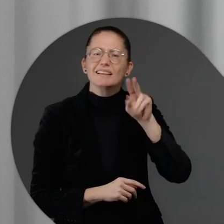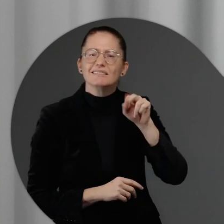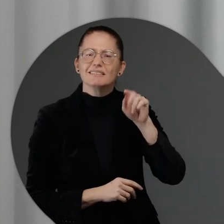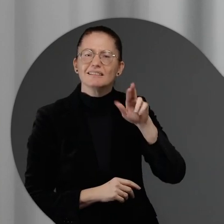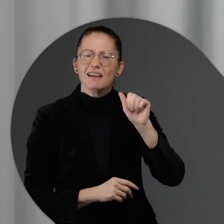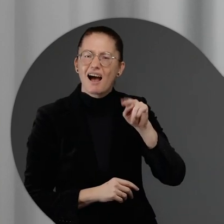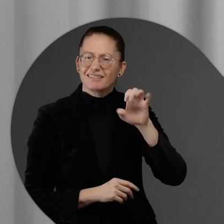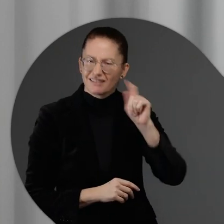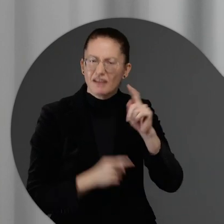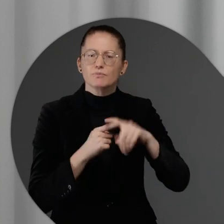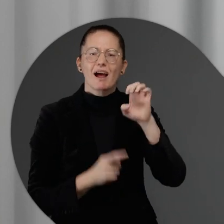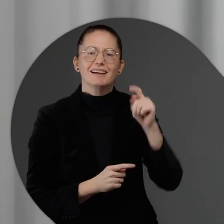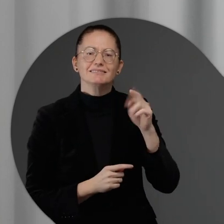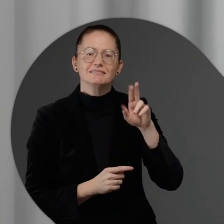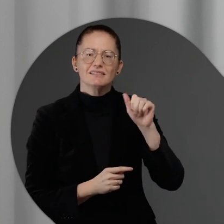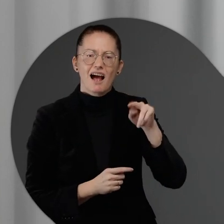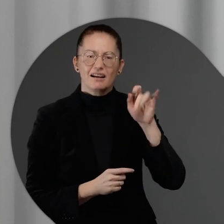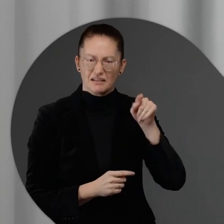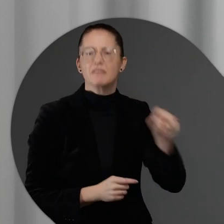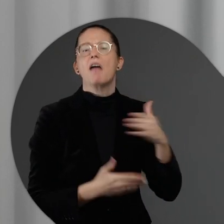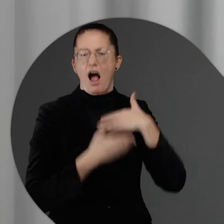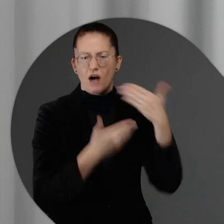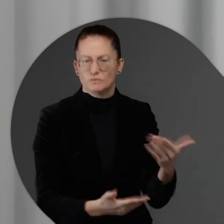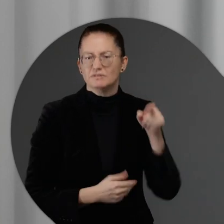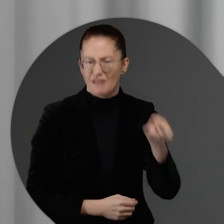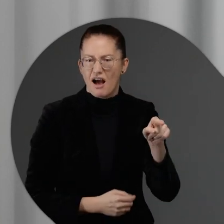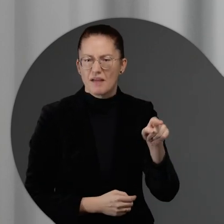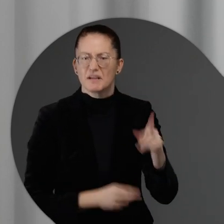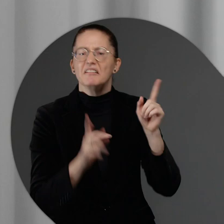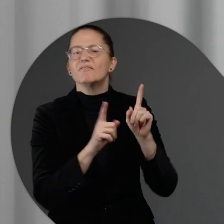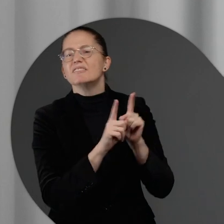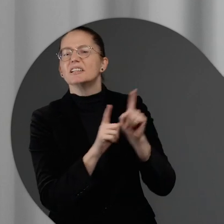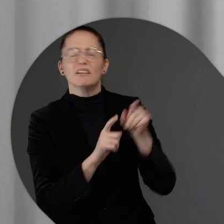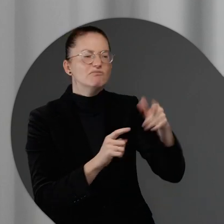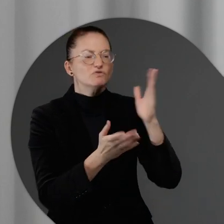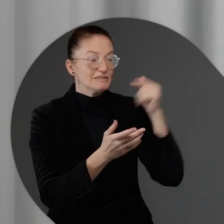ausgenommen, wenn sie nach einem gewissen Stichtag nicht grundlegend überarbeitet wurden.